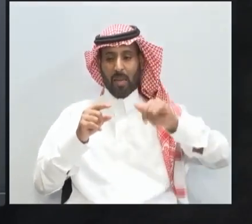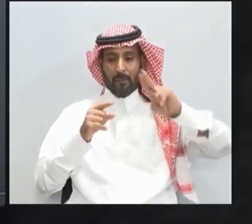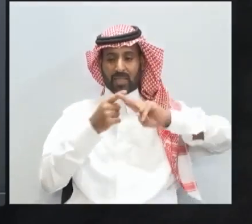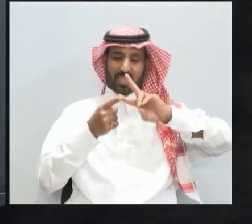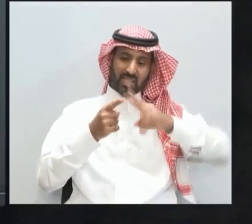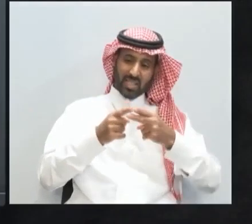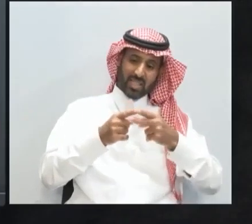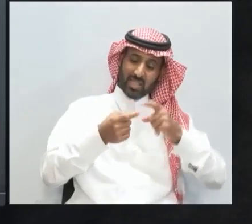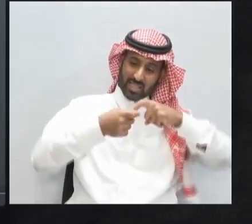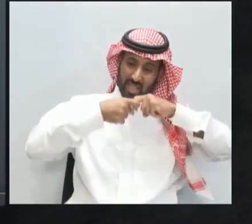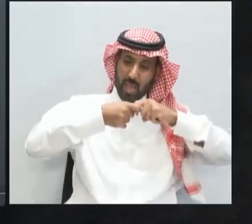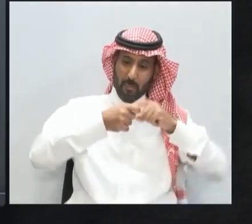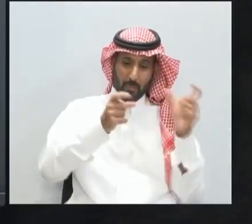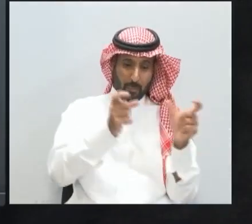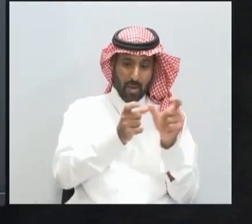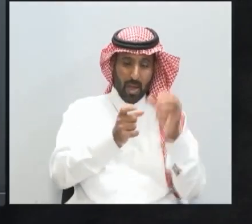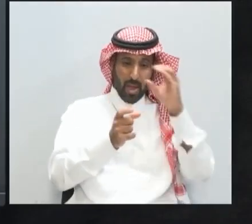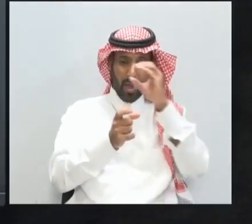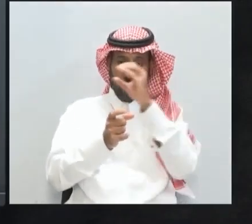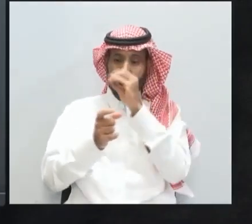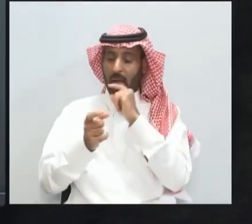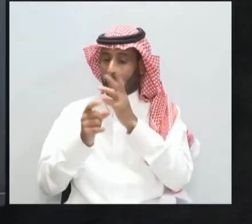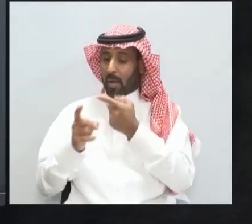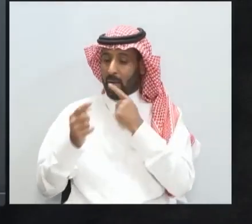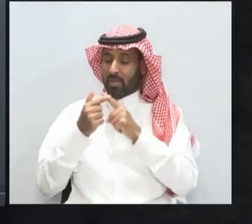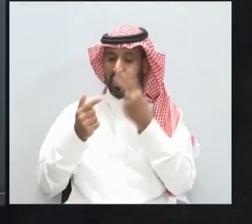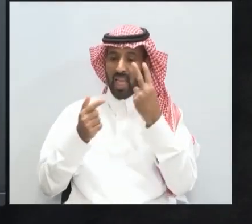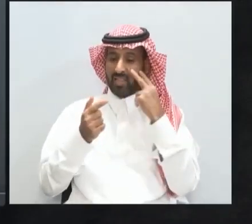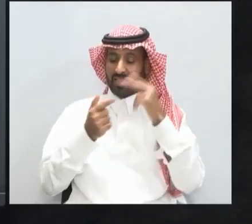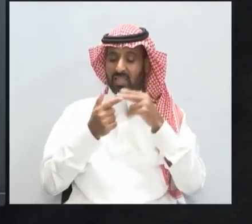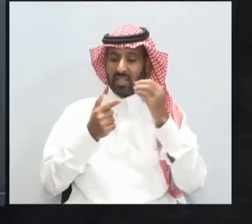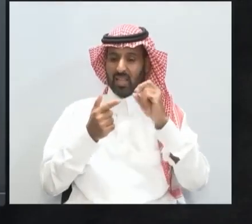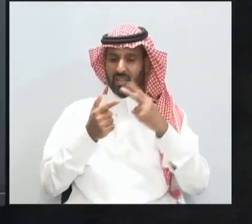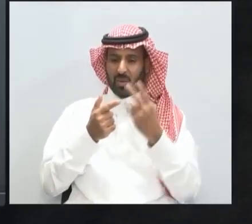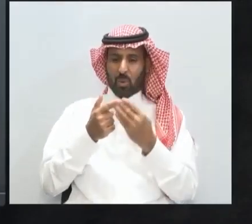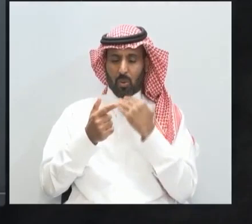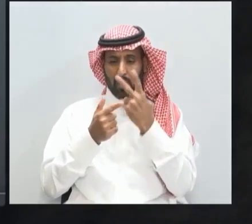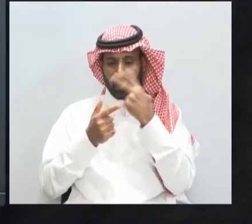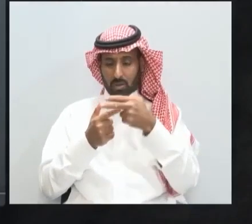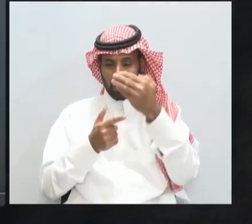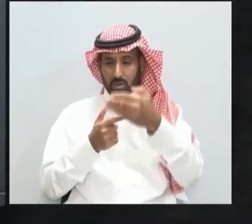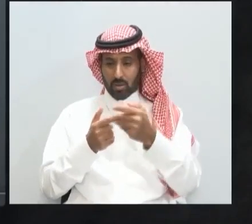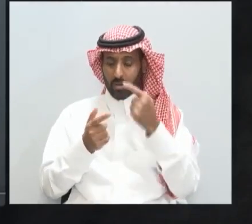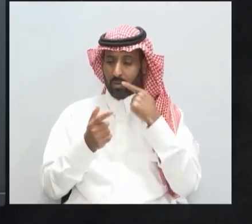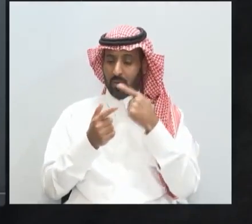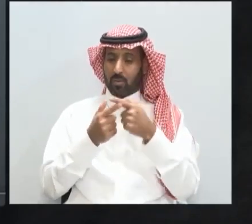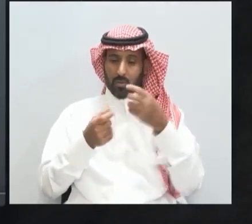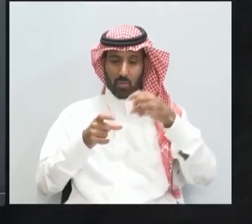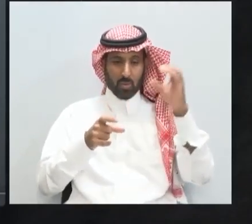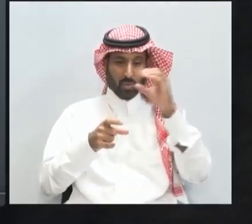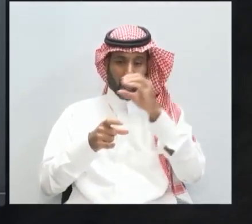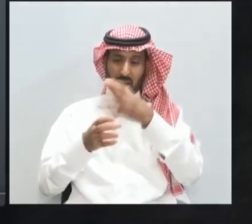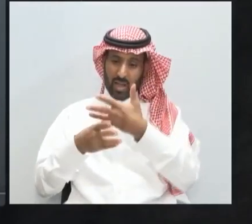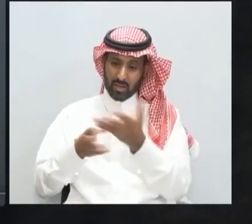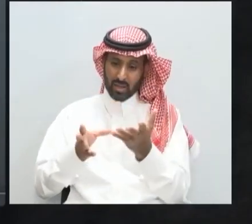اكس سوف يرتبط مع احد المركبات الكربونيه لينتج لدينا ثاني اكسيد الكربون ونشاهد ايضا هنالك مركبات كرب كربونيه